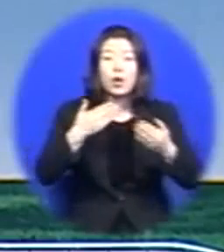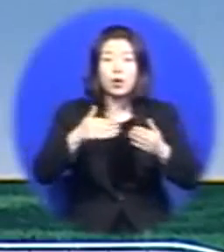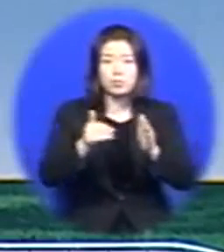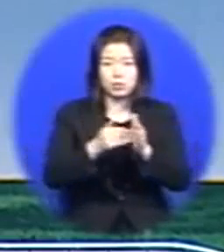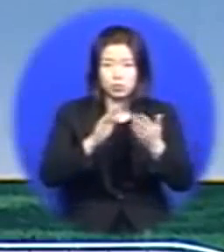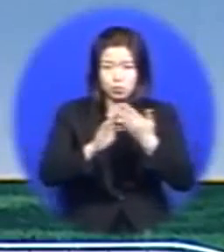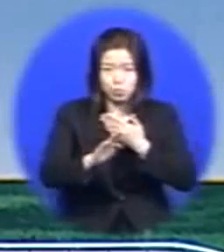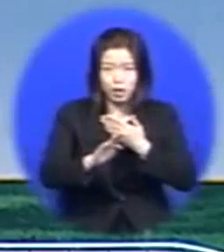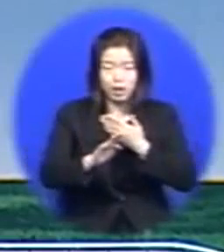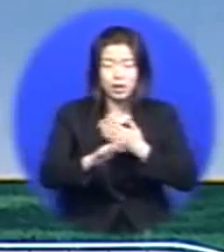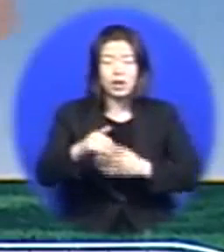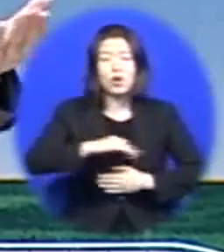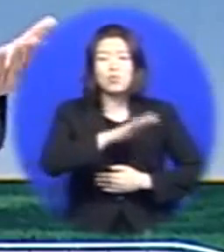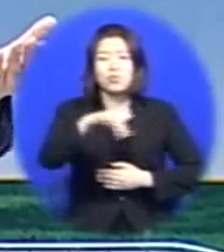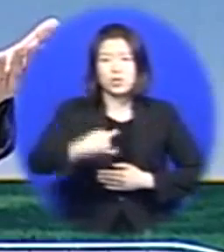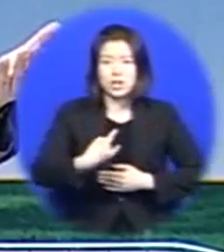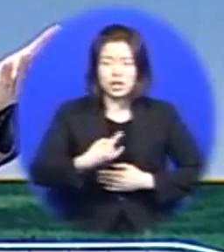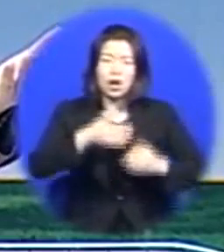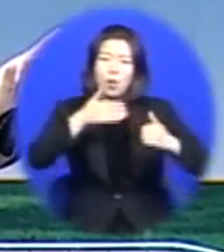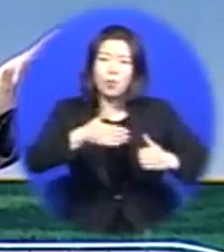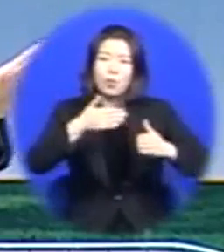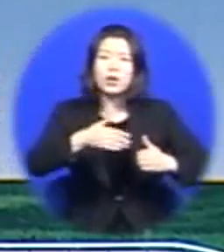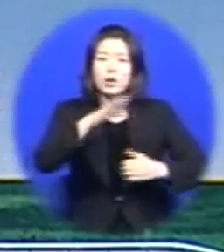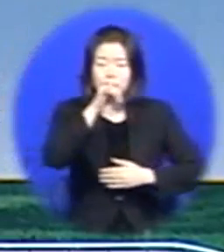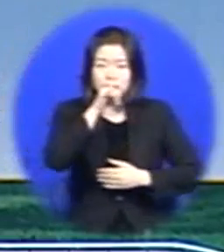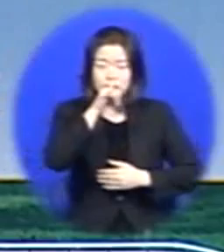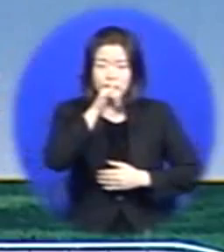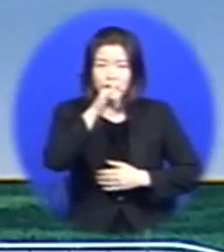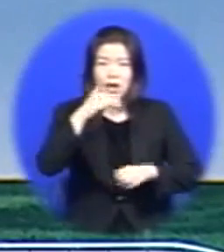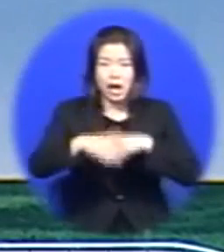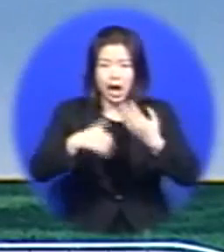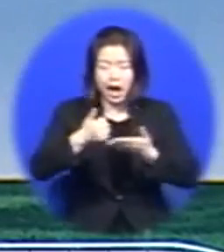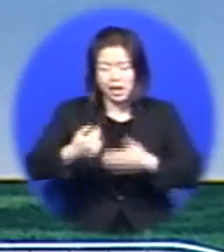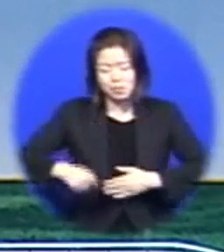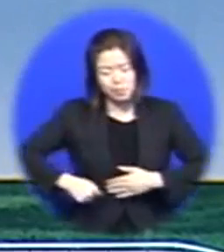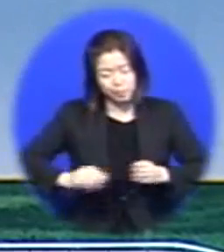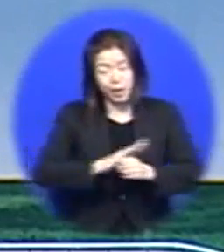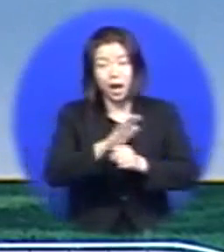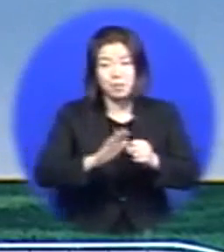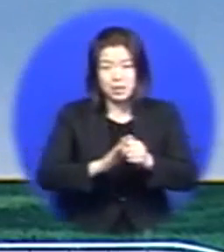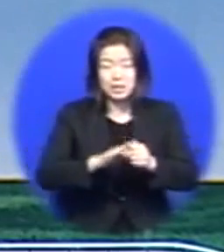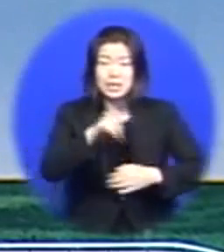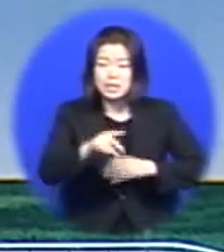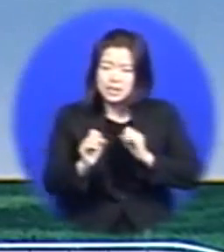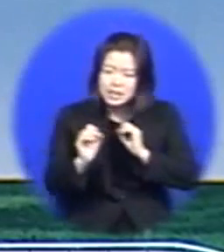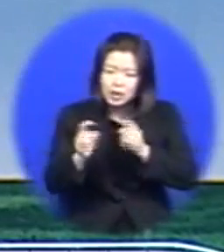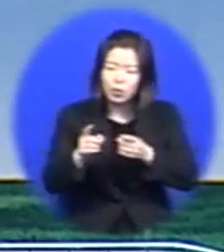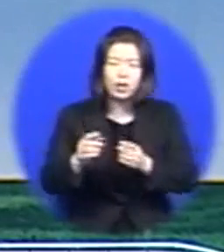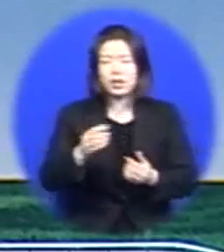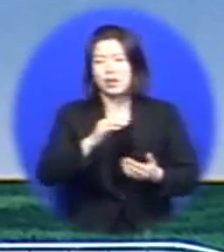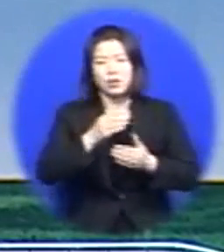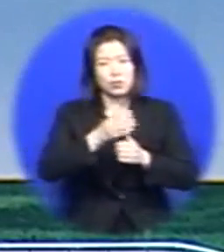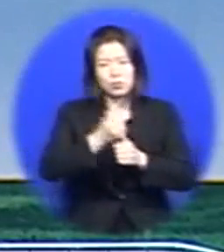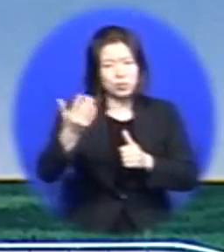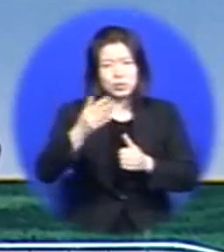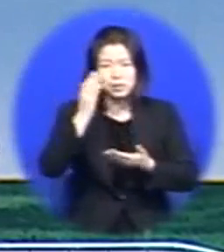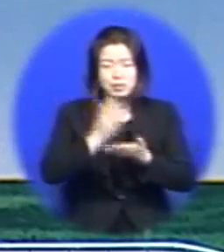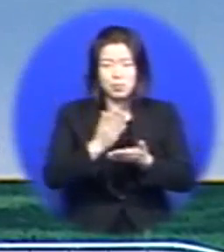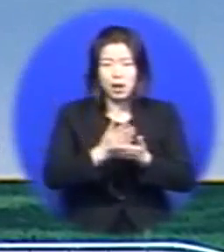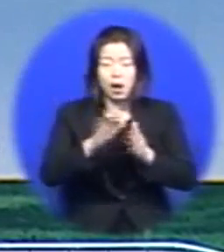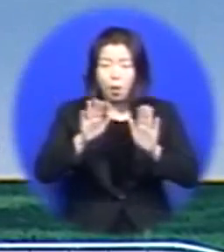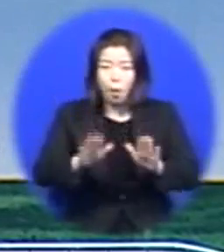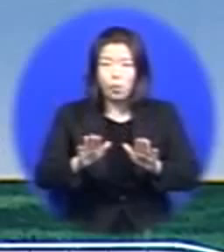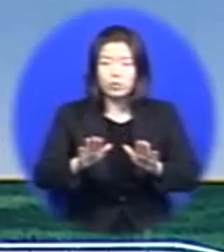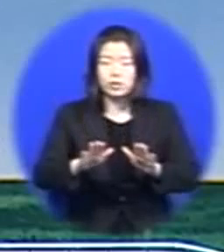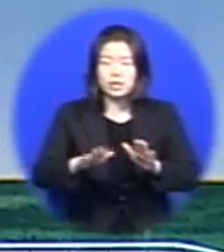그리고 우리에게 권하는 거예요. 하나님의 자비하심으로 이 기회를 놓치지 마세요. 오늘이